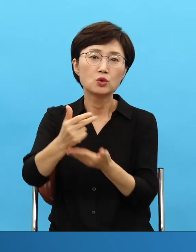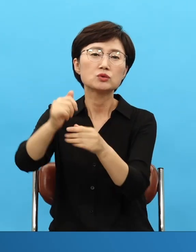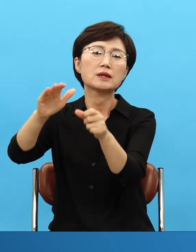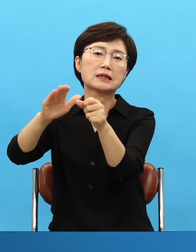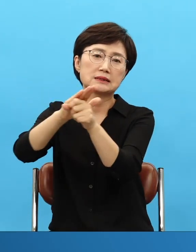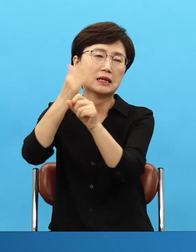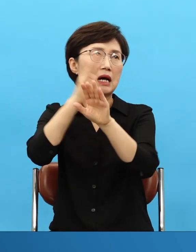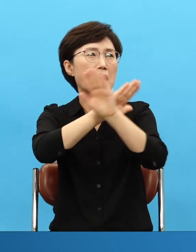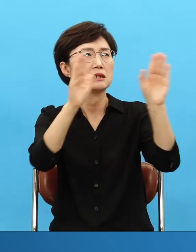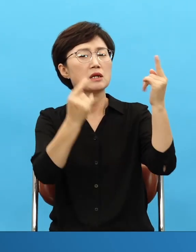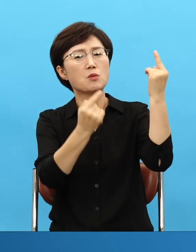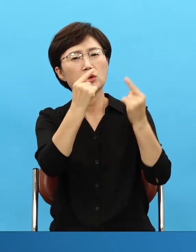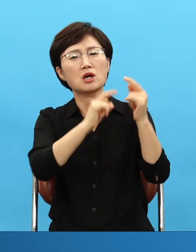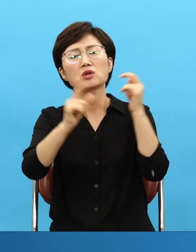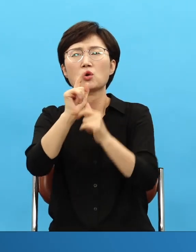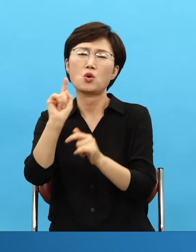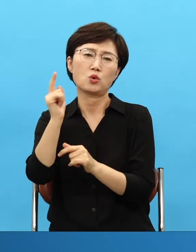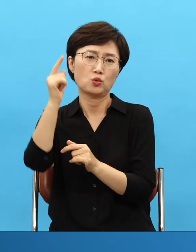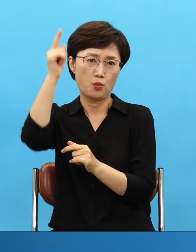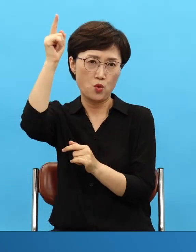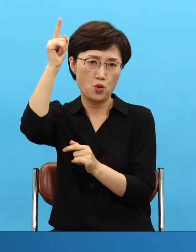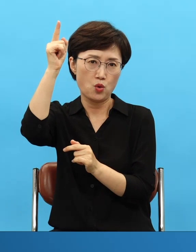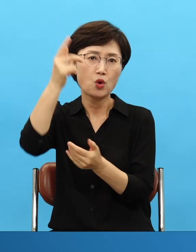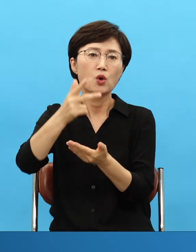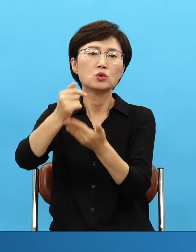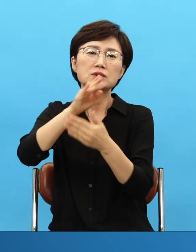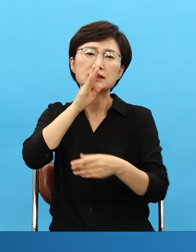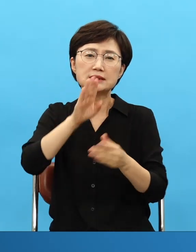주의 인자하심이 하늘보다 높으시며